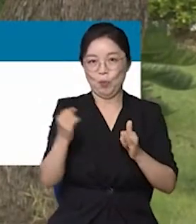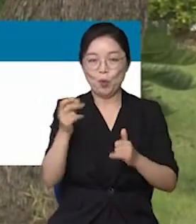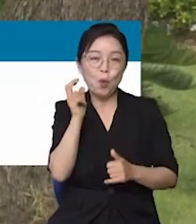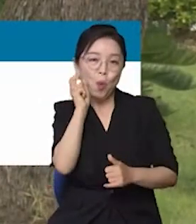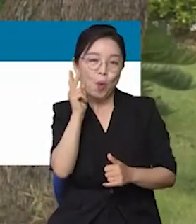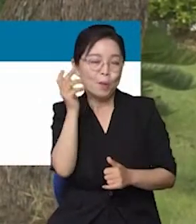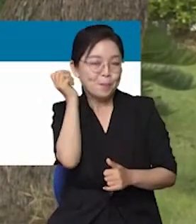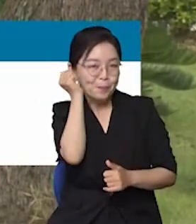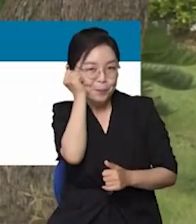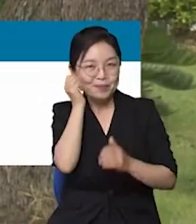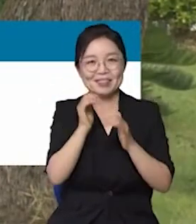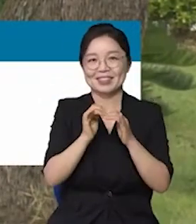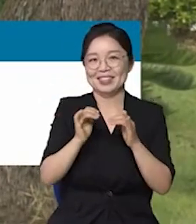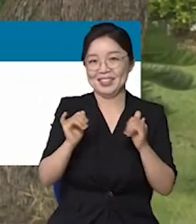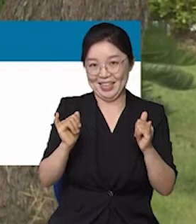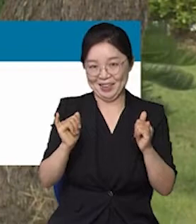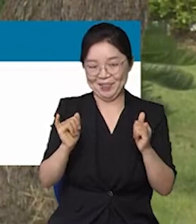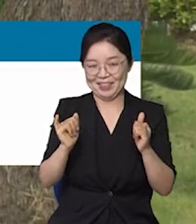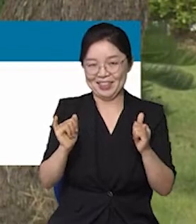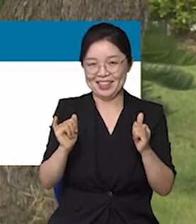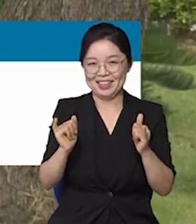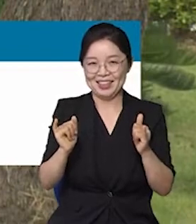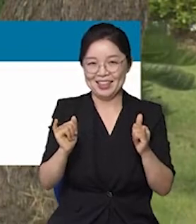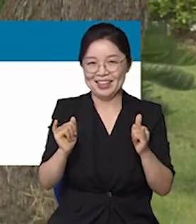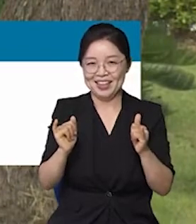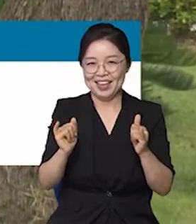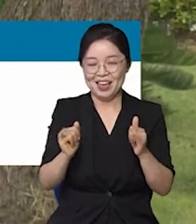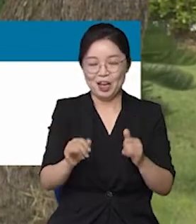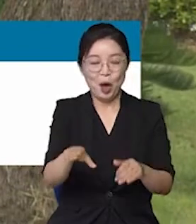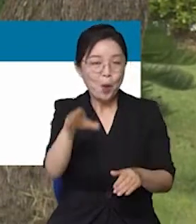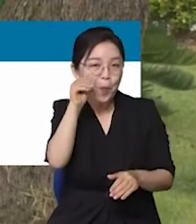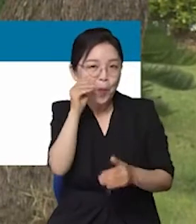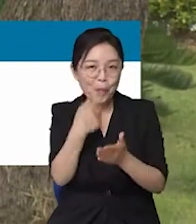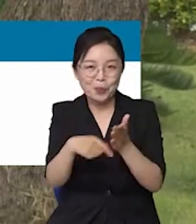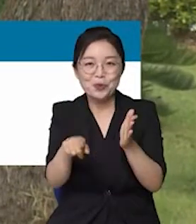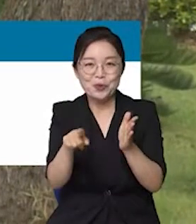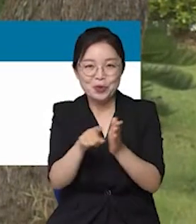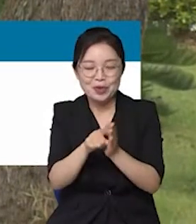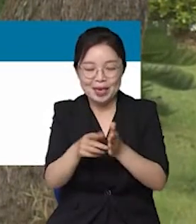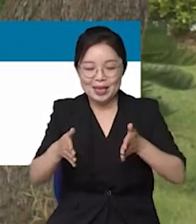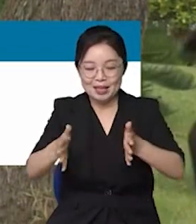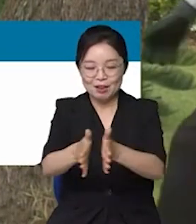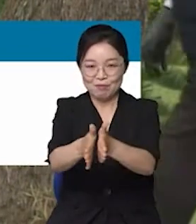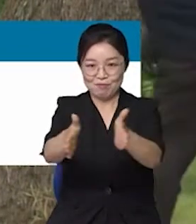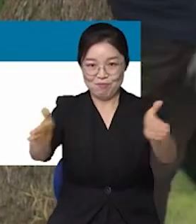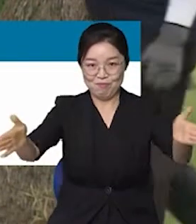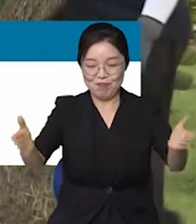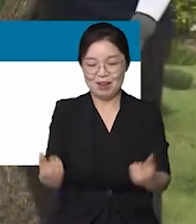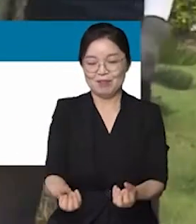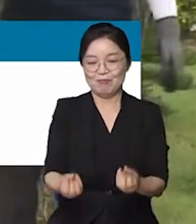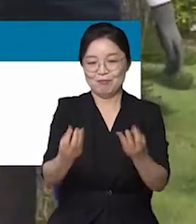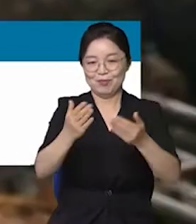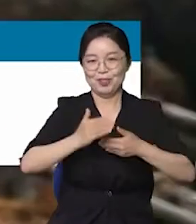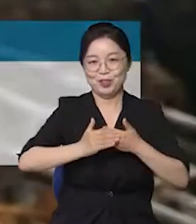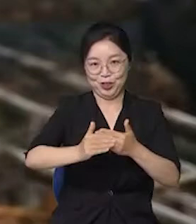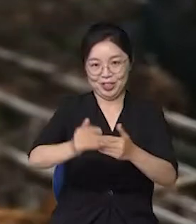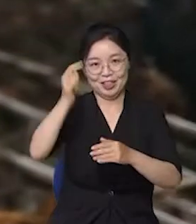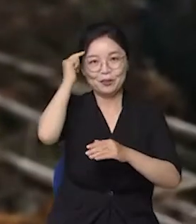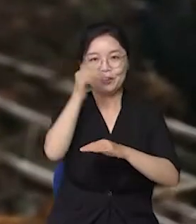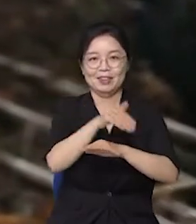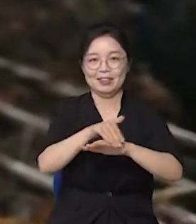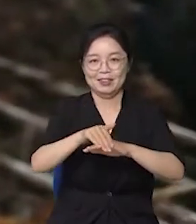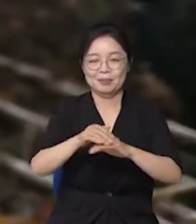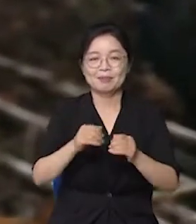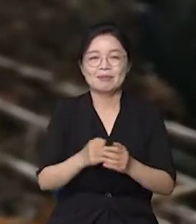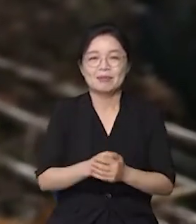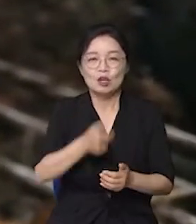호텔에 투숙하시는 투숙객분들에게 더욱더 잘 보일 수 있게끔 여기 길을 터서 이제 이벤트를 진행할까 싶습니다.